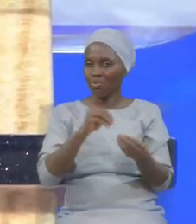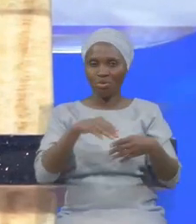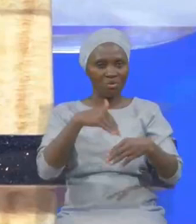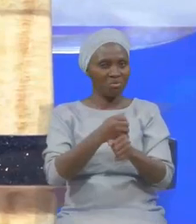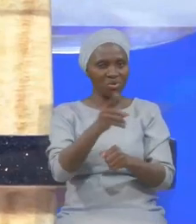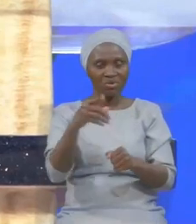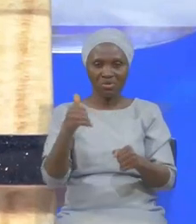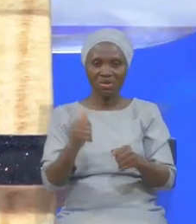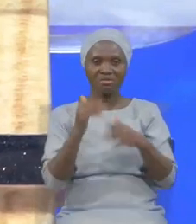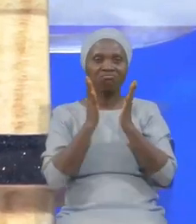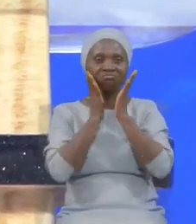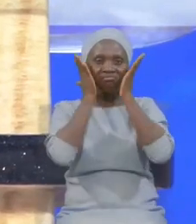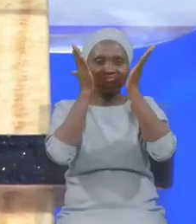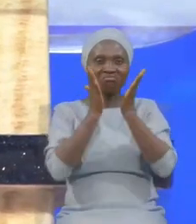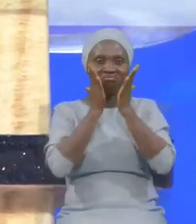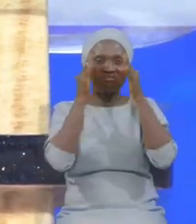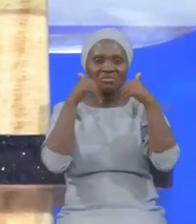nations.